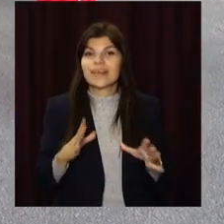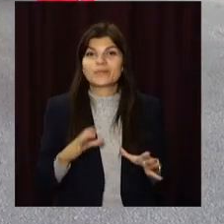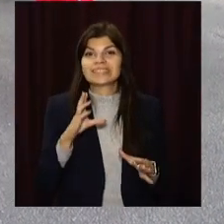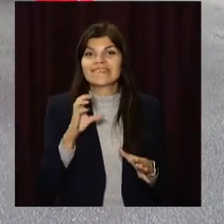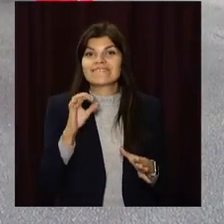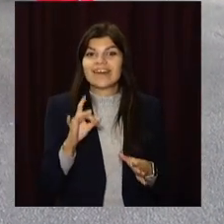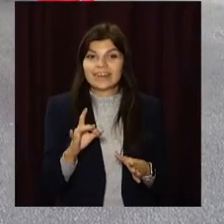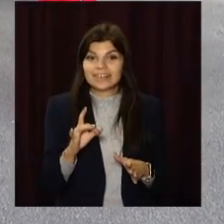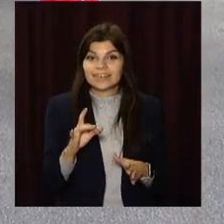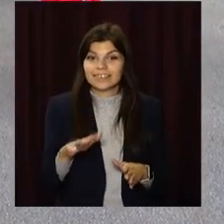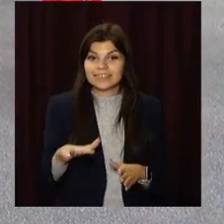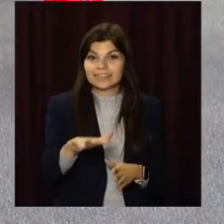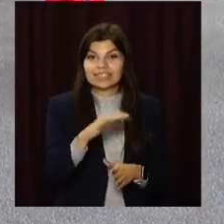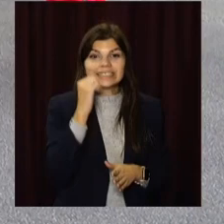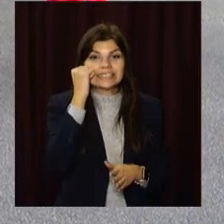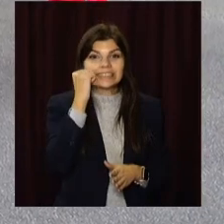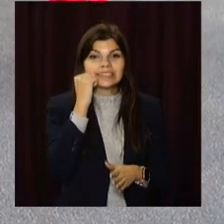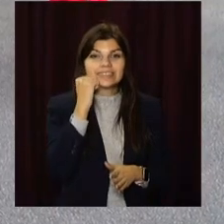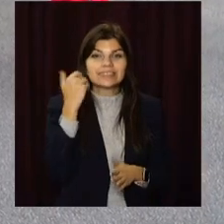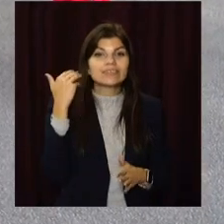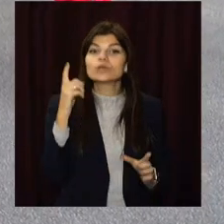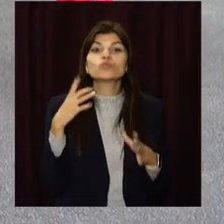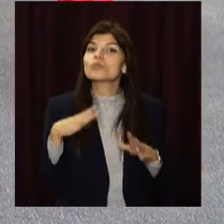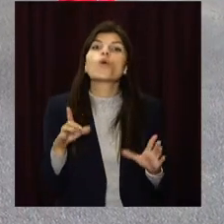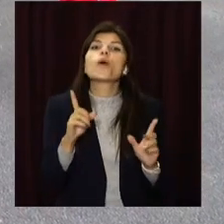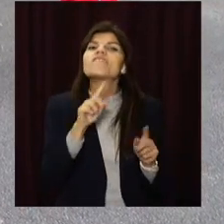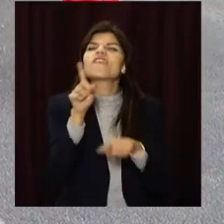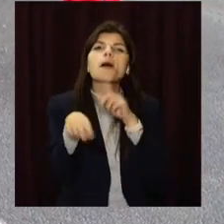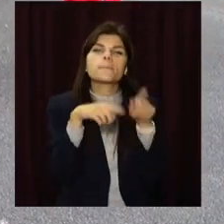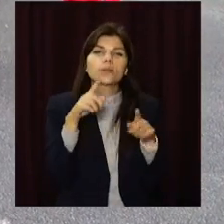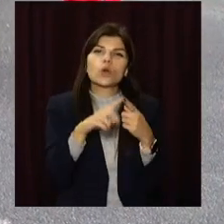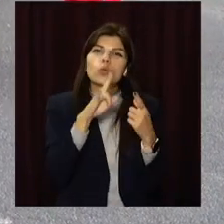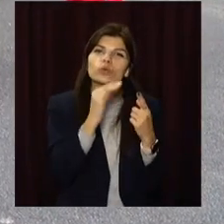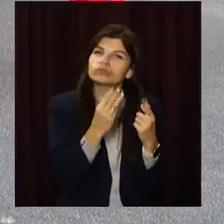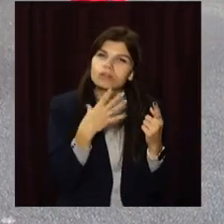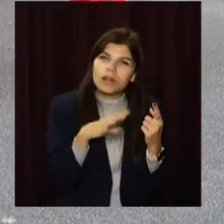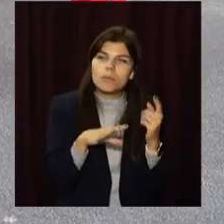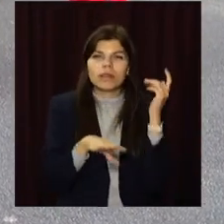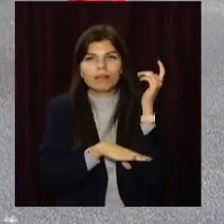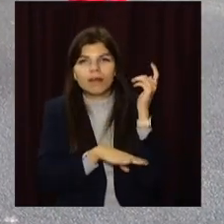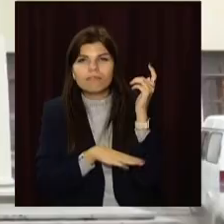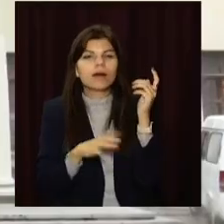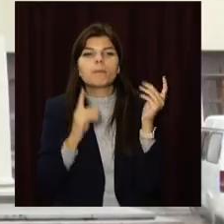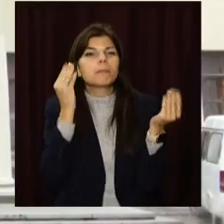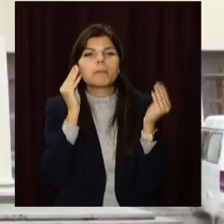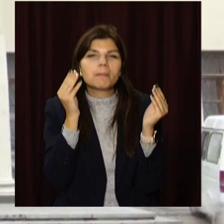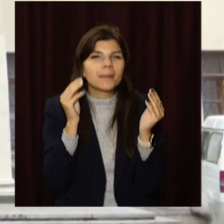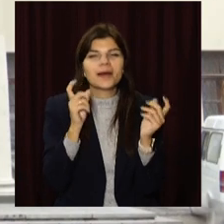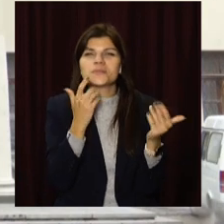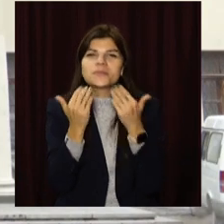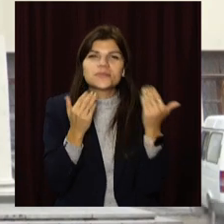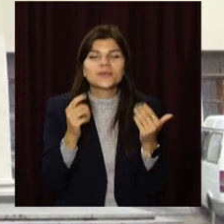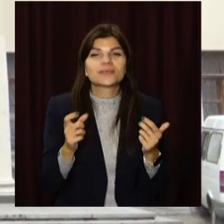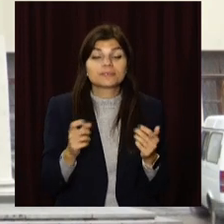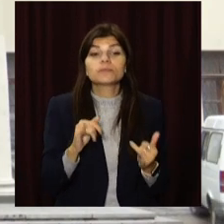сквері Івана Старого спочатку? Кущів, клумб чи дерев? Чого не було? Кінцева